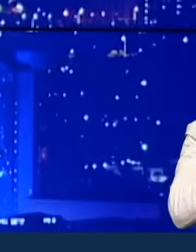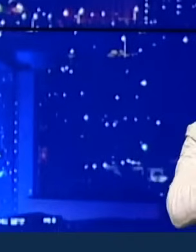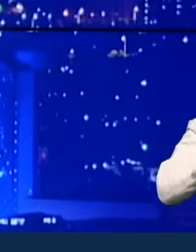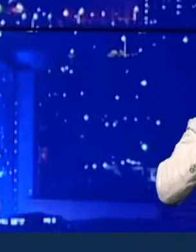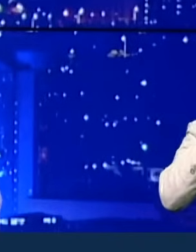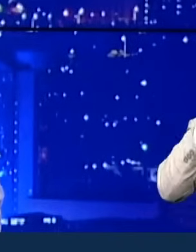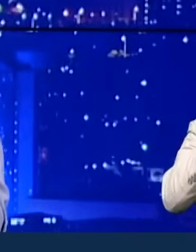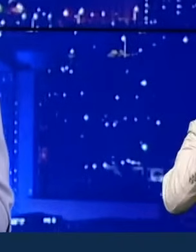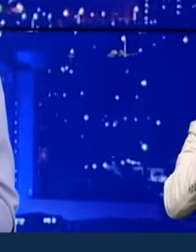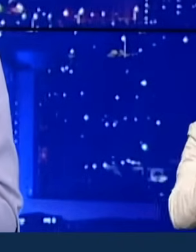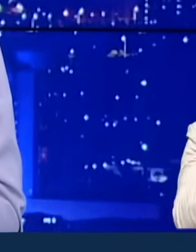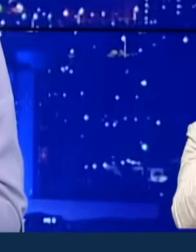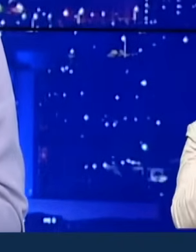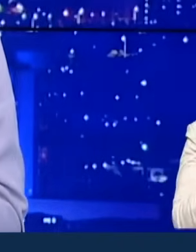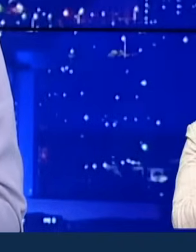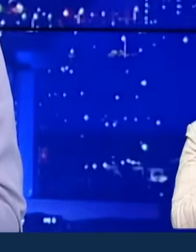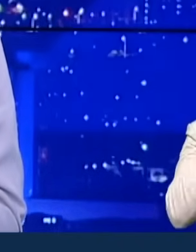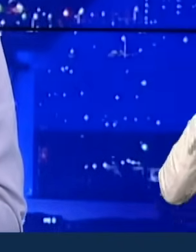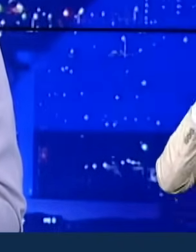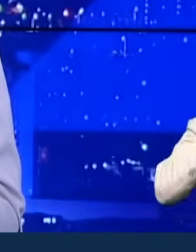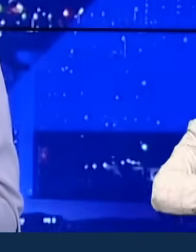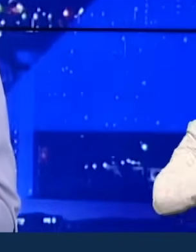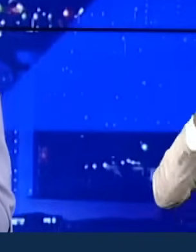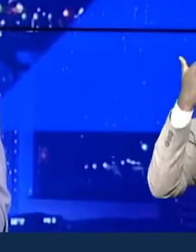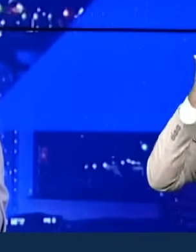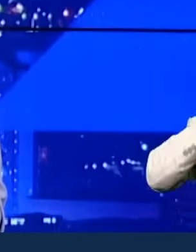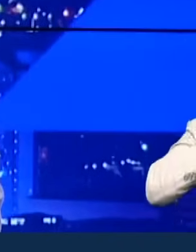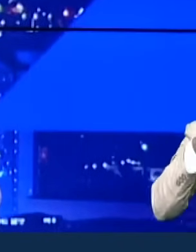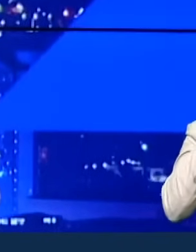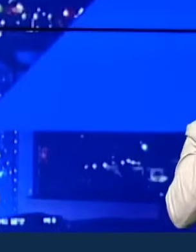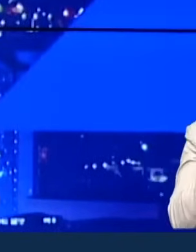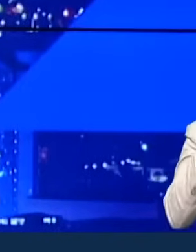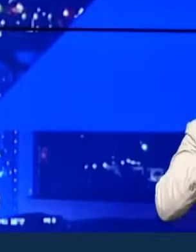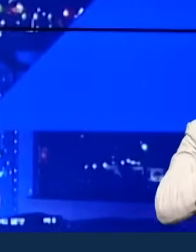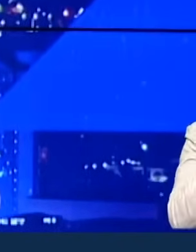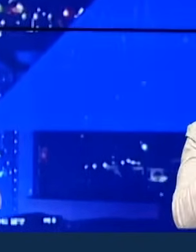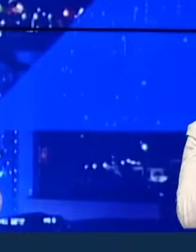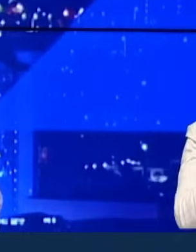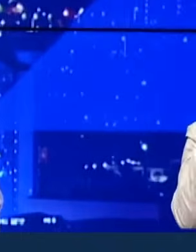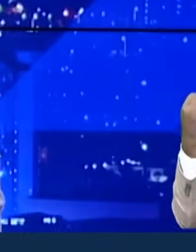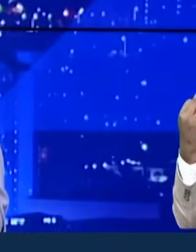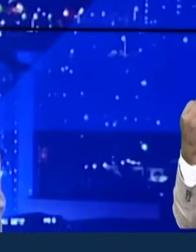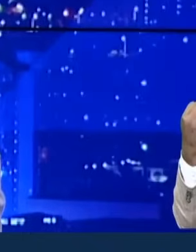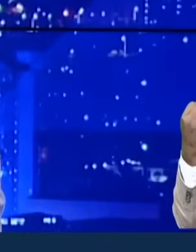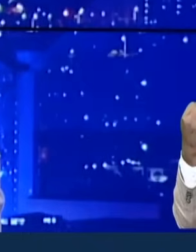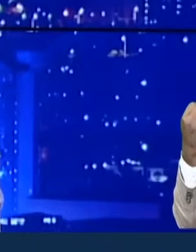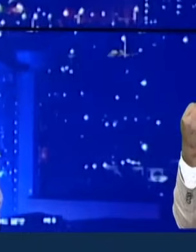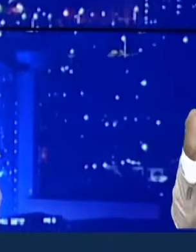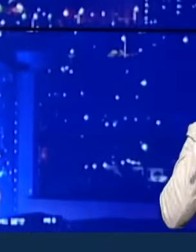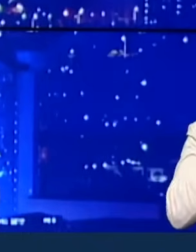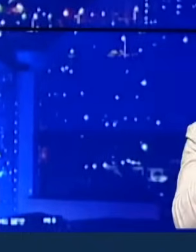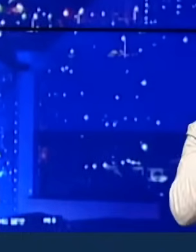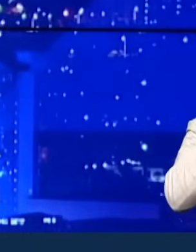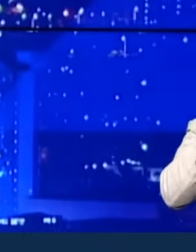ngaho hari gusorizwa uyu mugoroba y'imikino yo gukinwa ku nshuro ya 13 reka tuveyo tugaruke